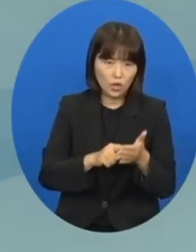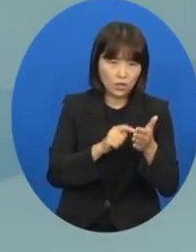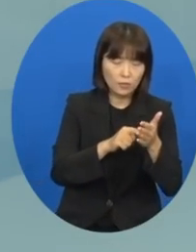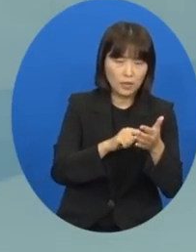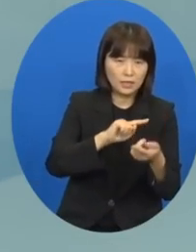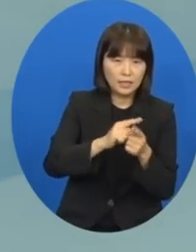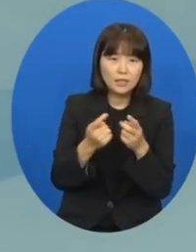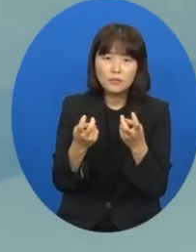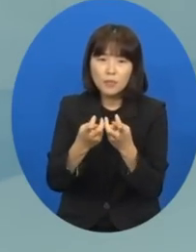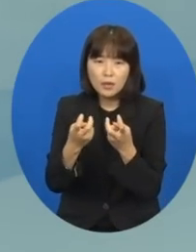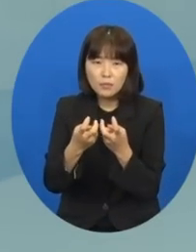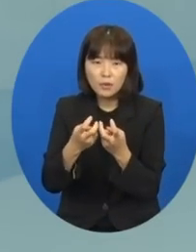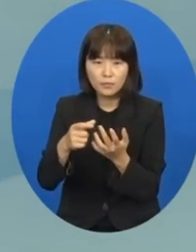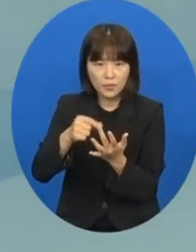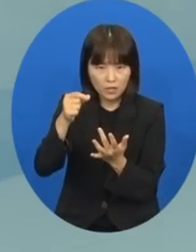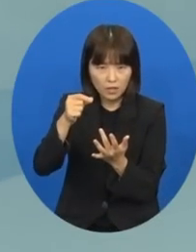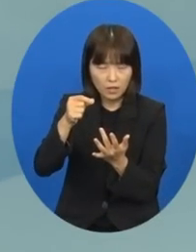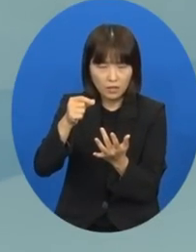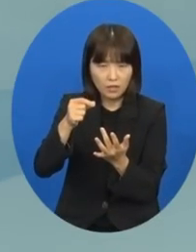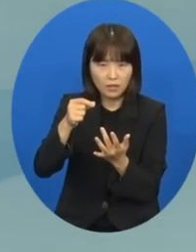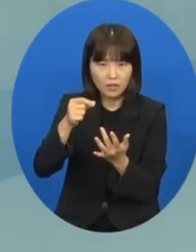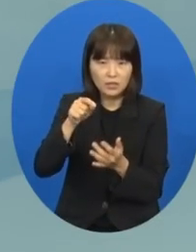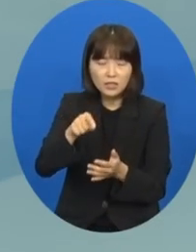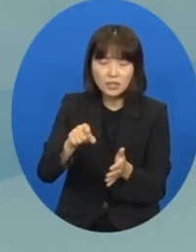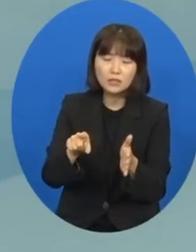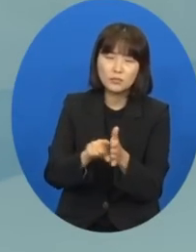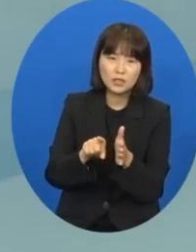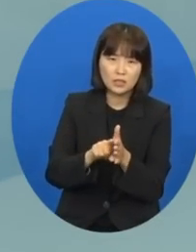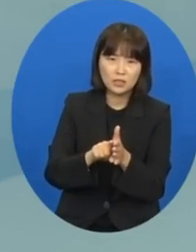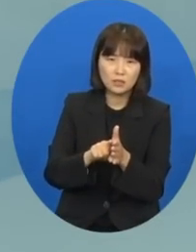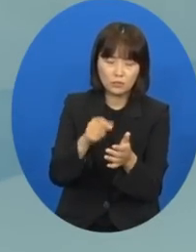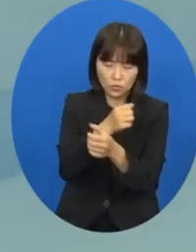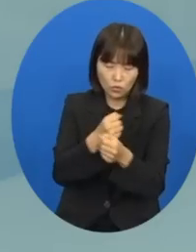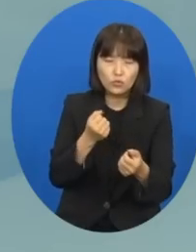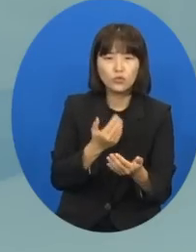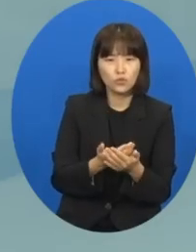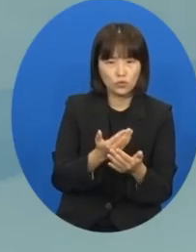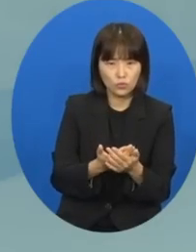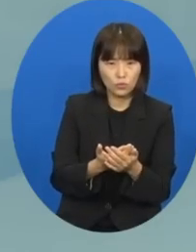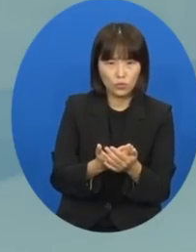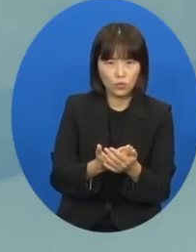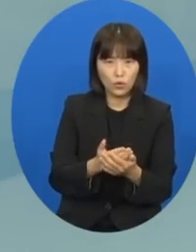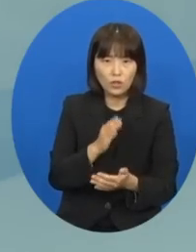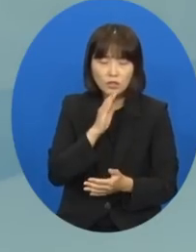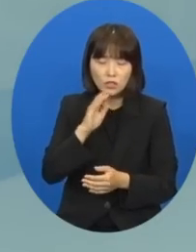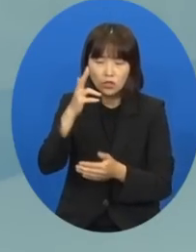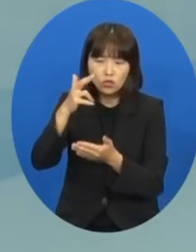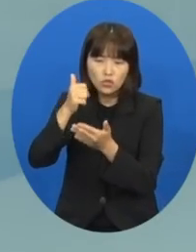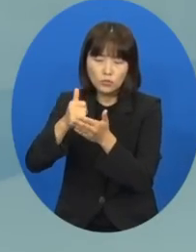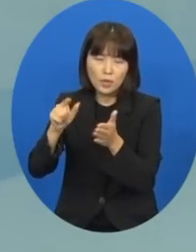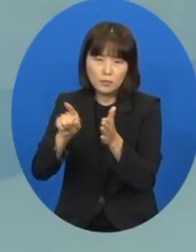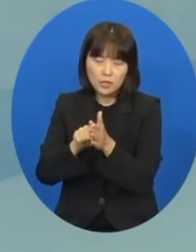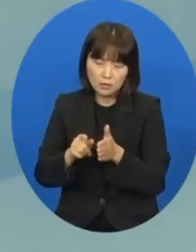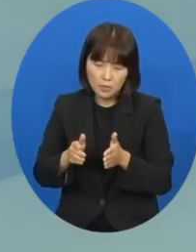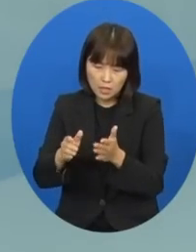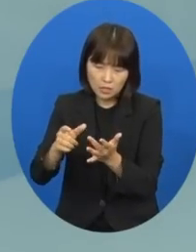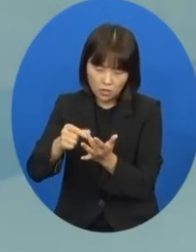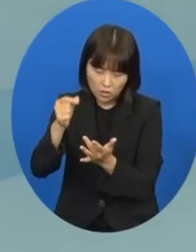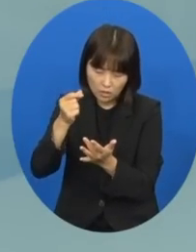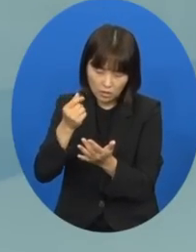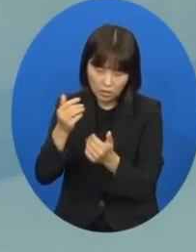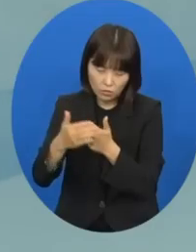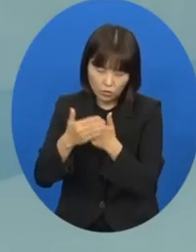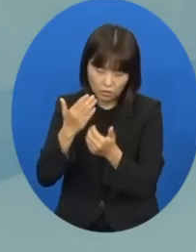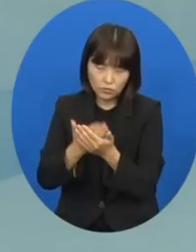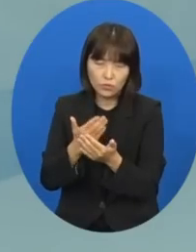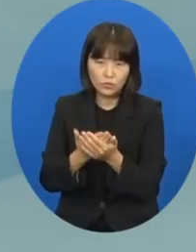차전책을 취하려 했던, 그 하가를 취하자려 했던 우리를 용서해 주시고 진정한 주의 그 믿음의 길을 선택하게 하여